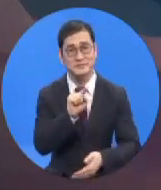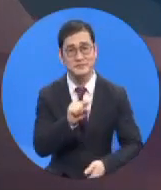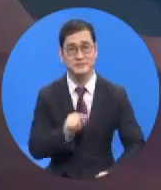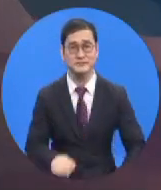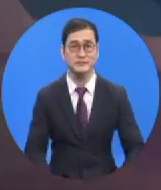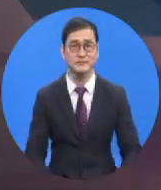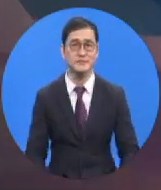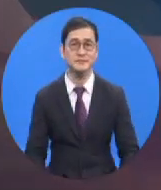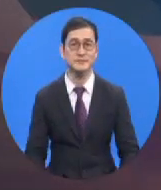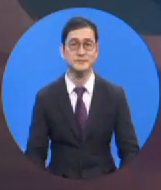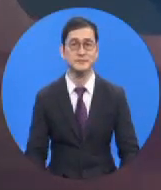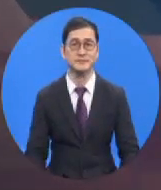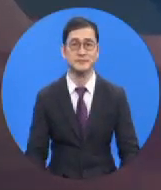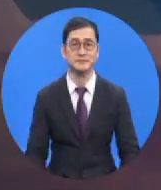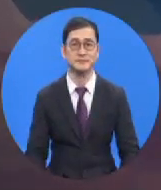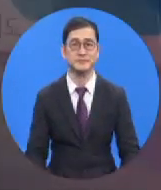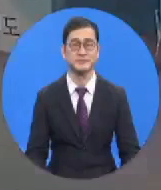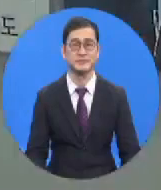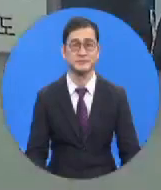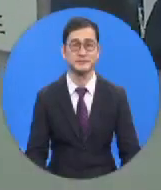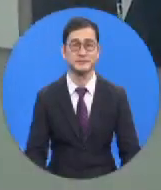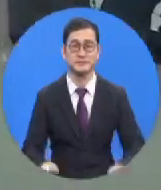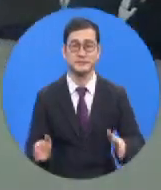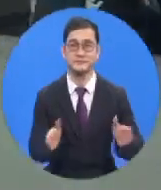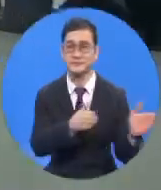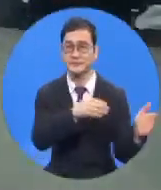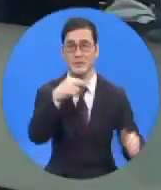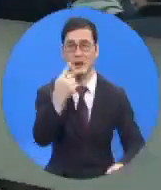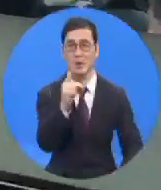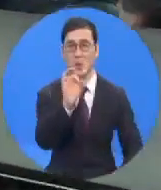조간신문 주요 기사 살펴보시죠. 먼저 동아일보입니다.